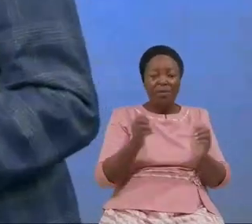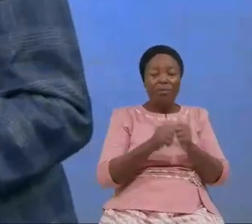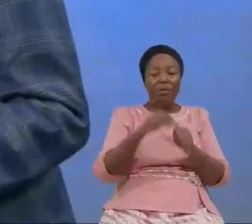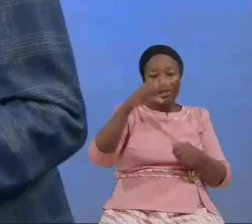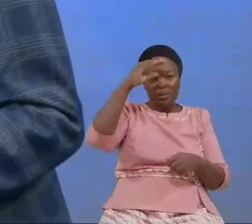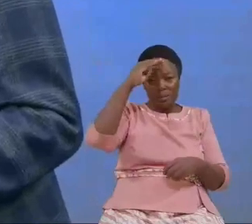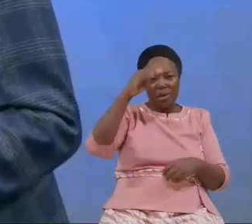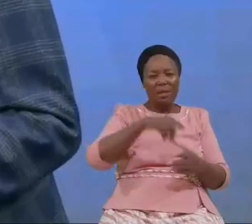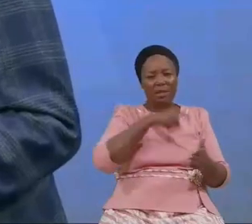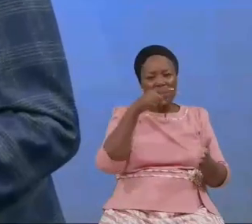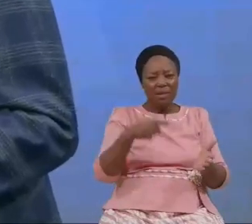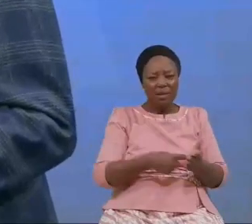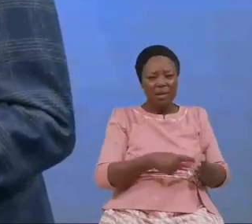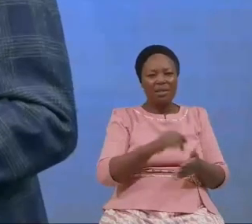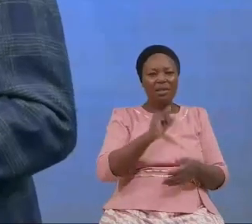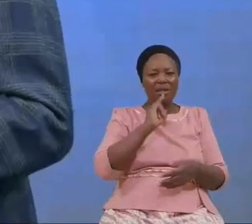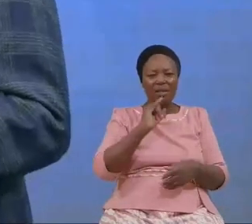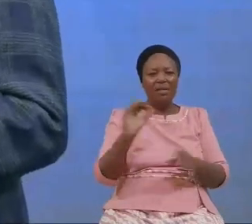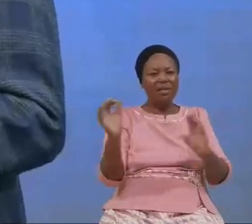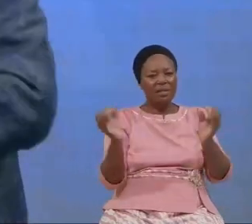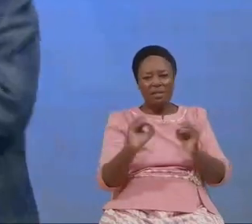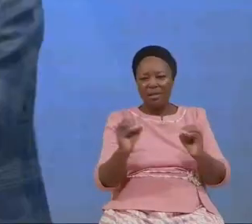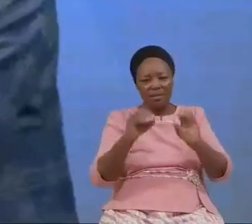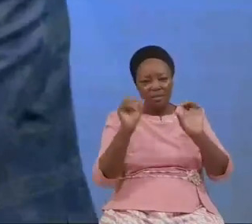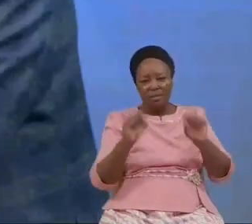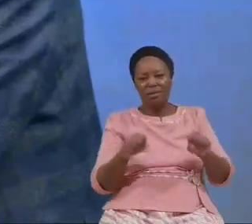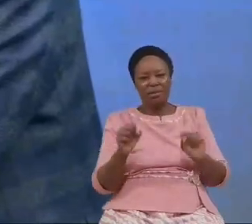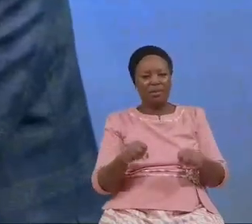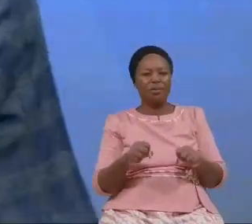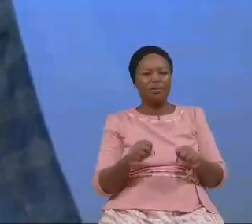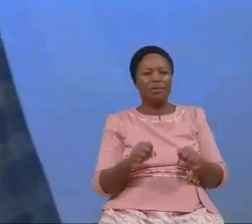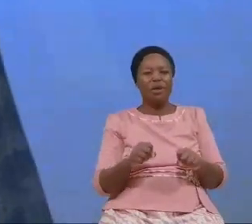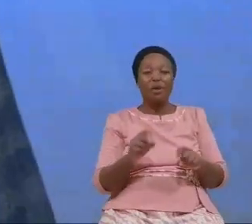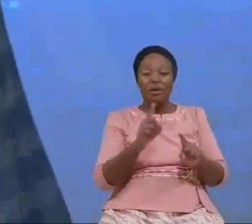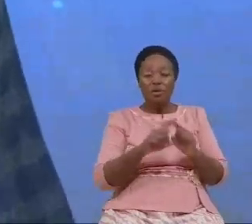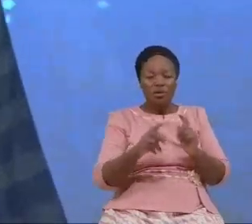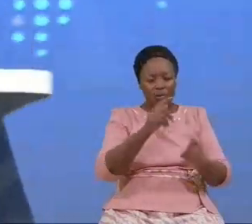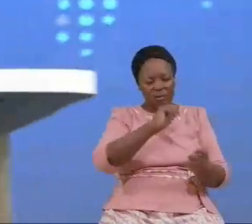cela est impossible transformer